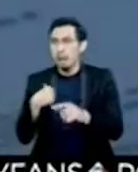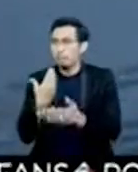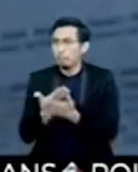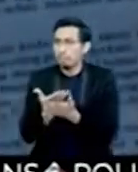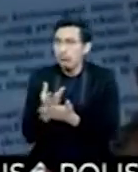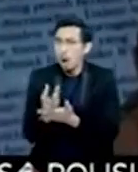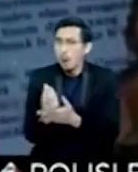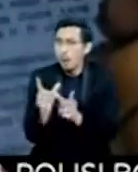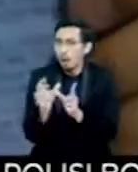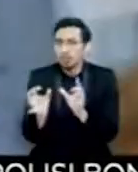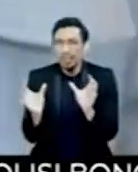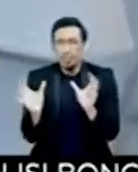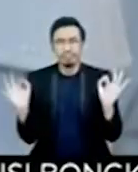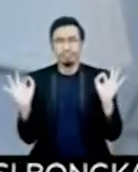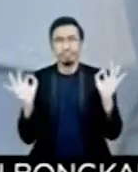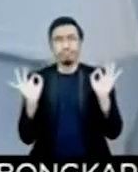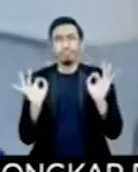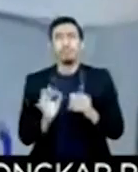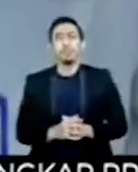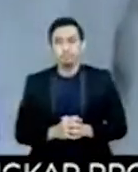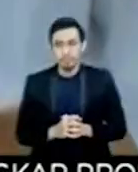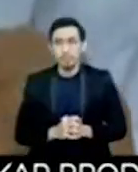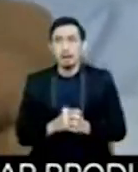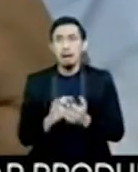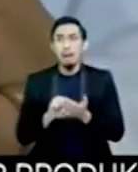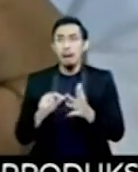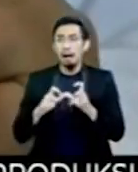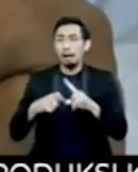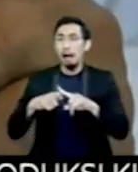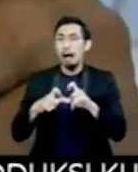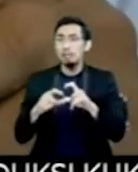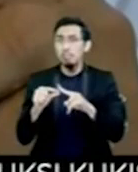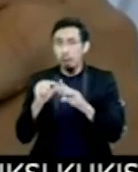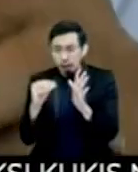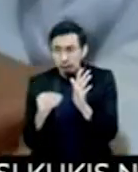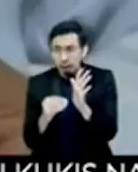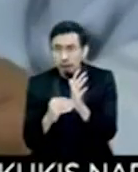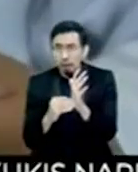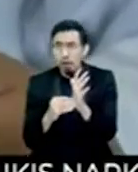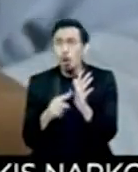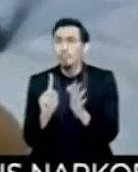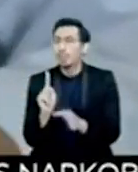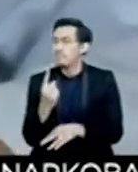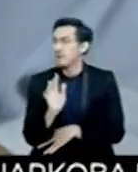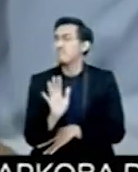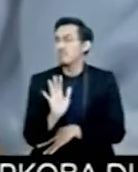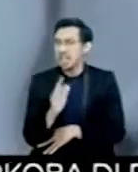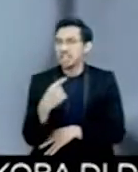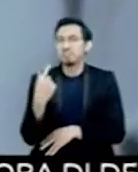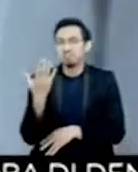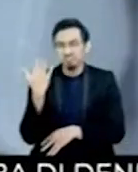Moeldoko mengakui pencatutan identitas KSP oleh oknum tertentu bukan kali pertama baik untuk tujuan mencari keuntungan